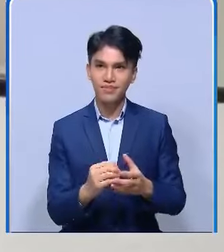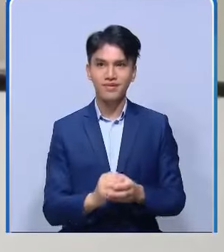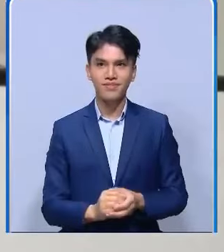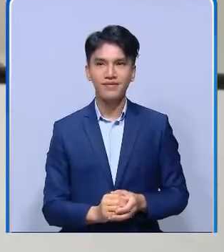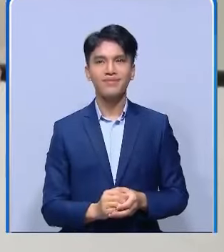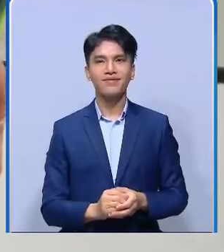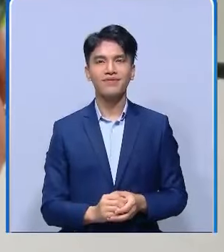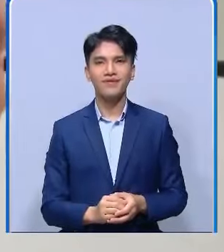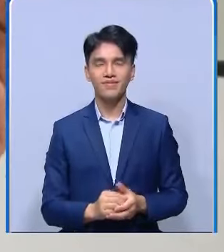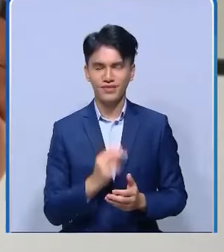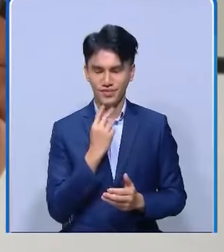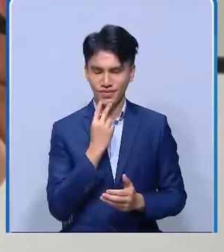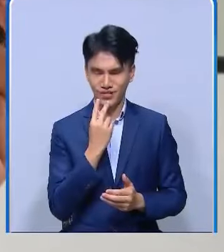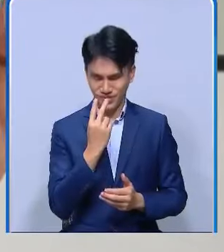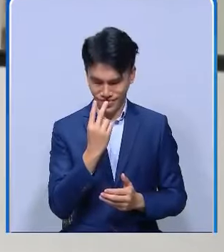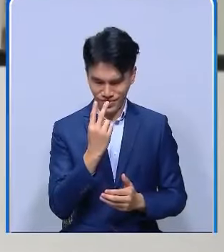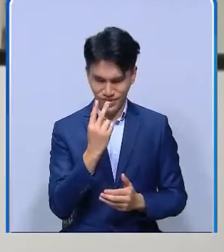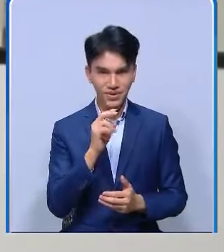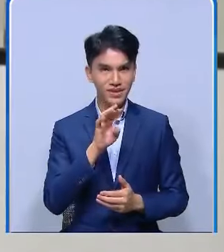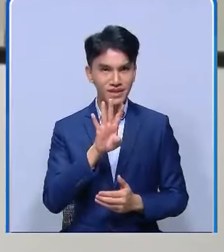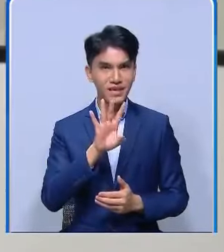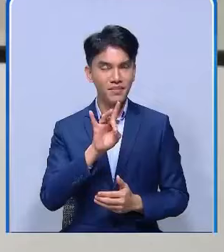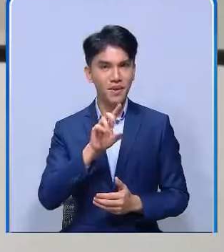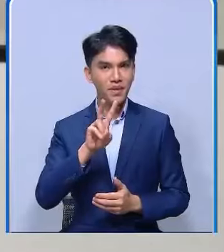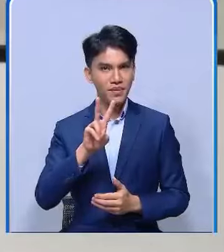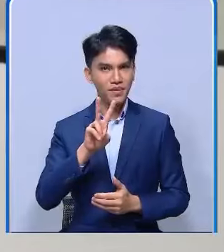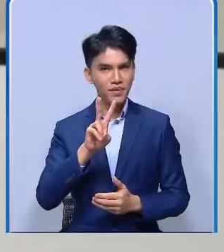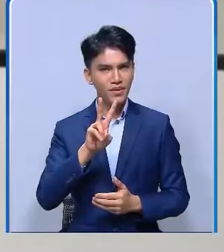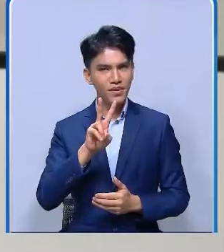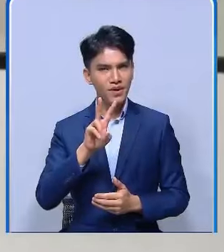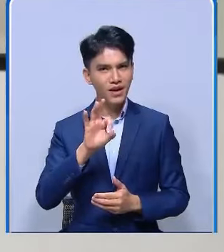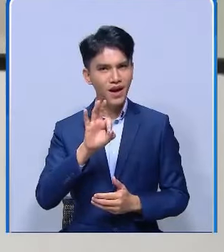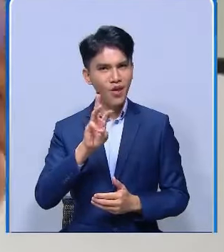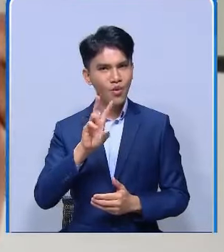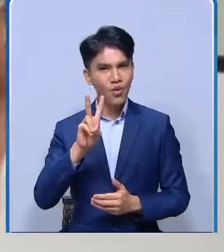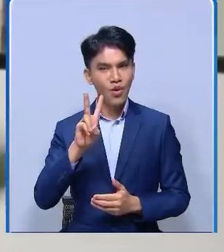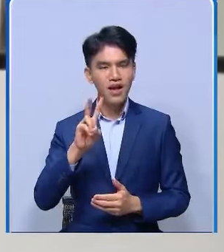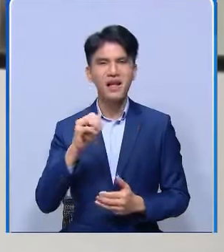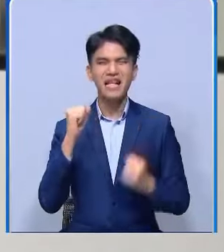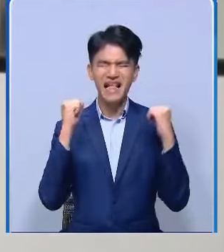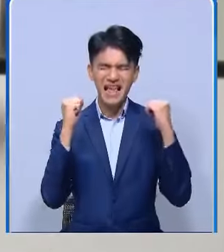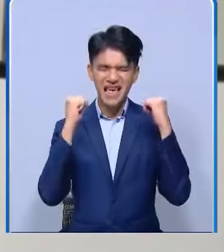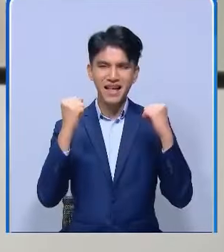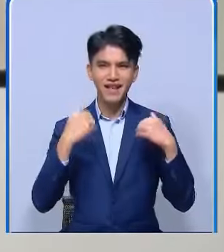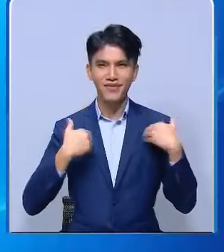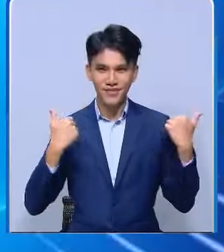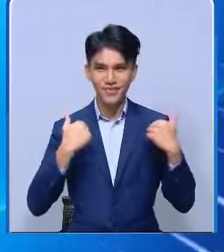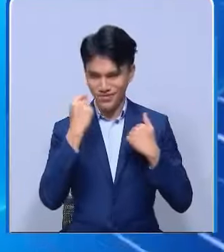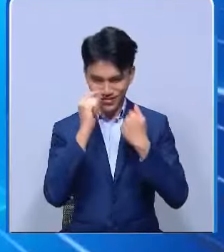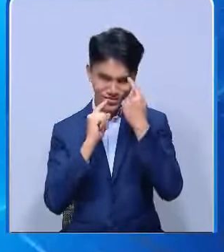าก็เปิดขึ้นมาเจอ48262เขาก็เลยดีใจมากร้องไห้เ